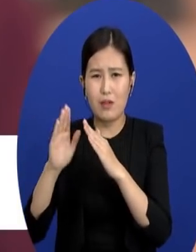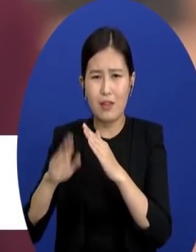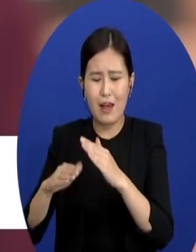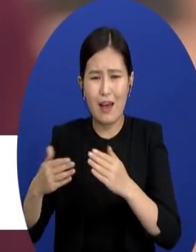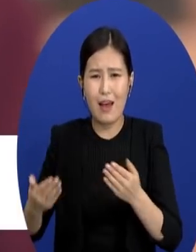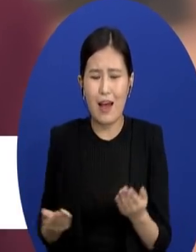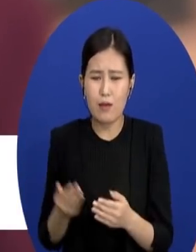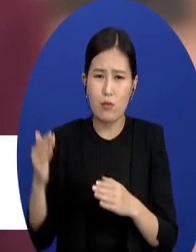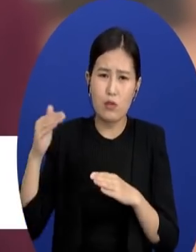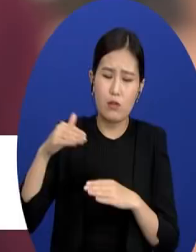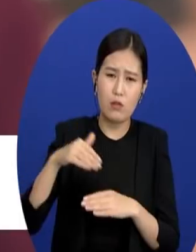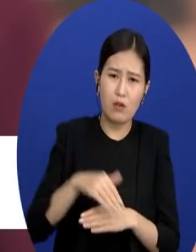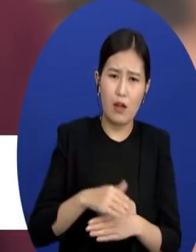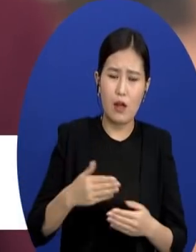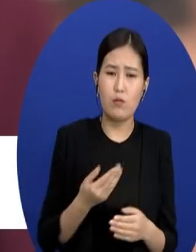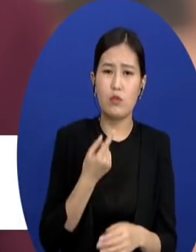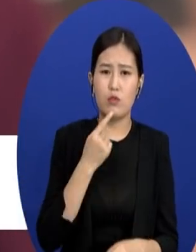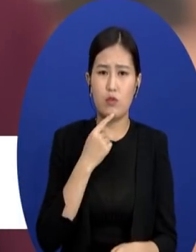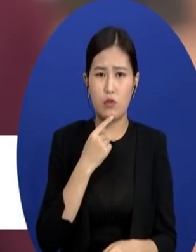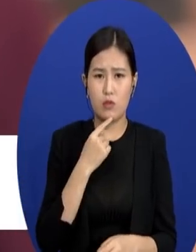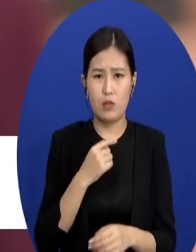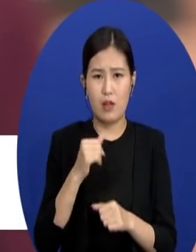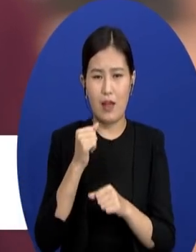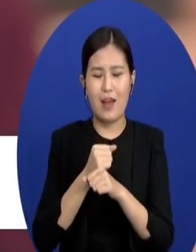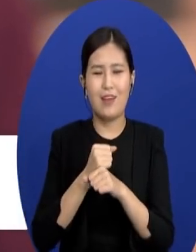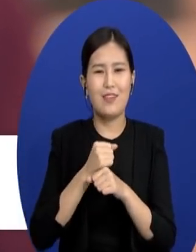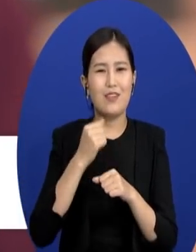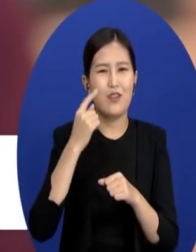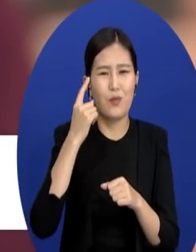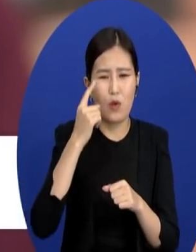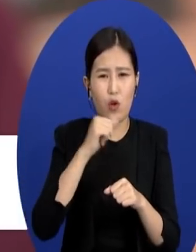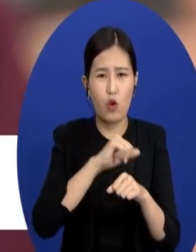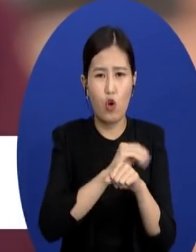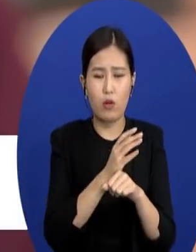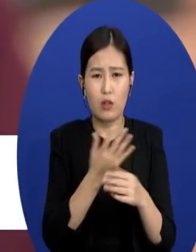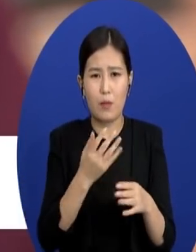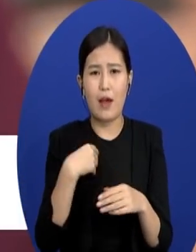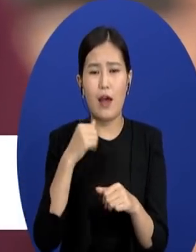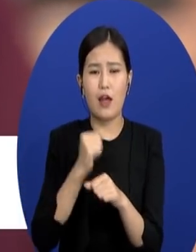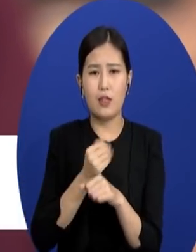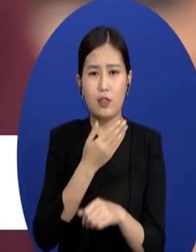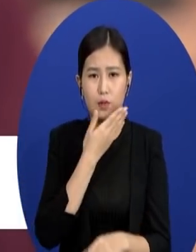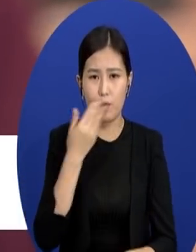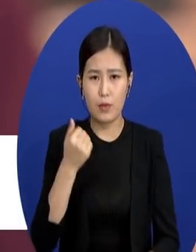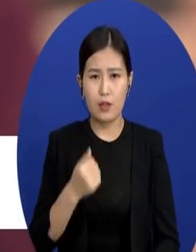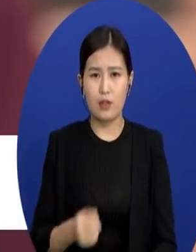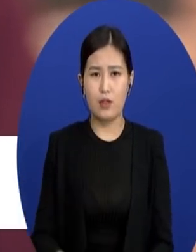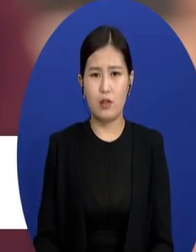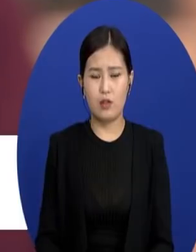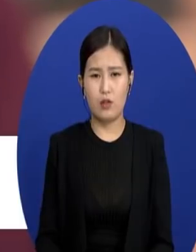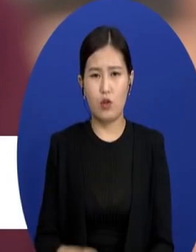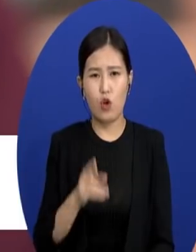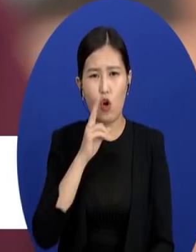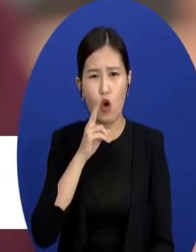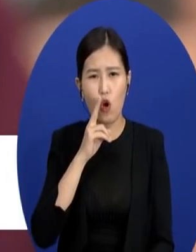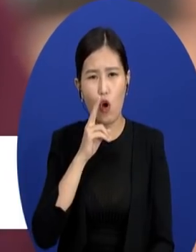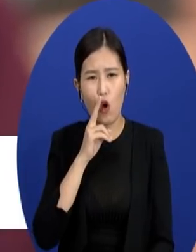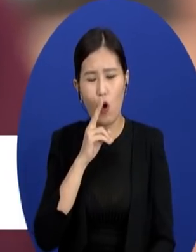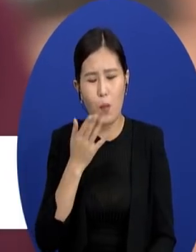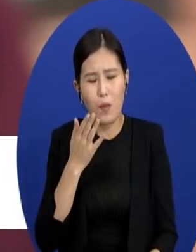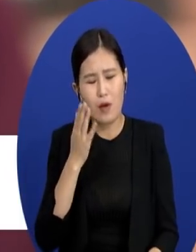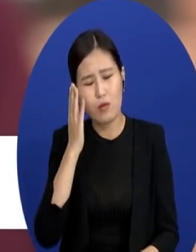байна. Ажил хийхээр ингээд коронавигээр ажлаа хаацсан. Тийм ээ. Ажил байхгүй. Тэгэл одоо хоосон хоног хүн чинь зөндөө байна шүү